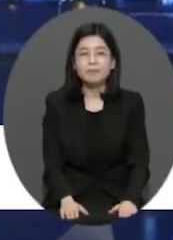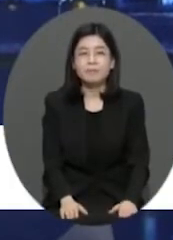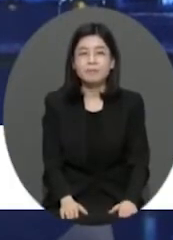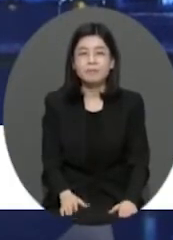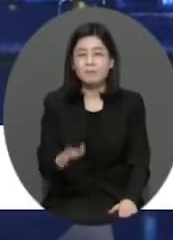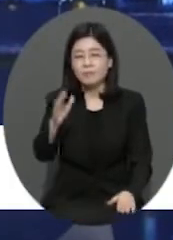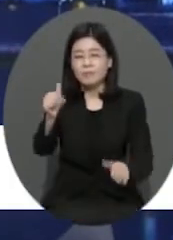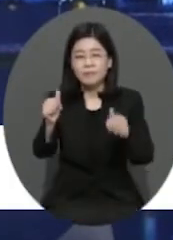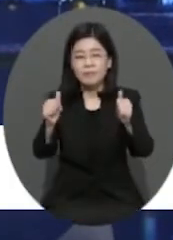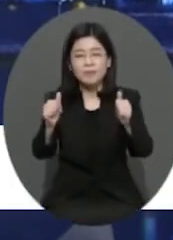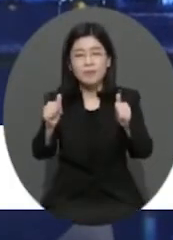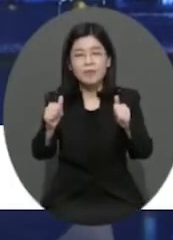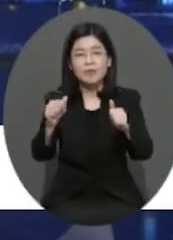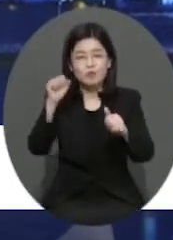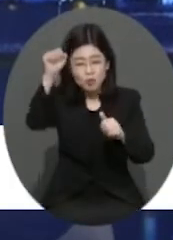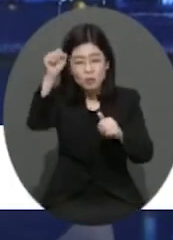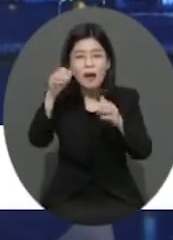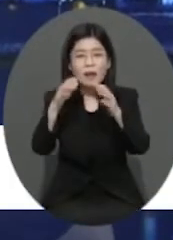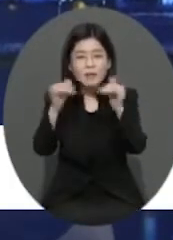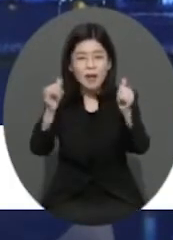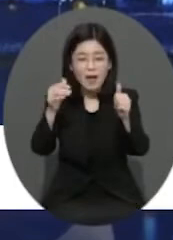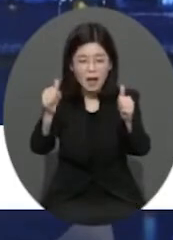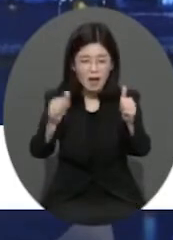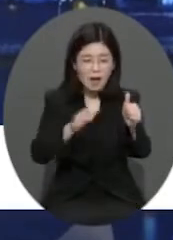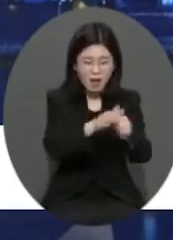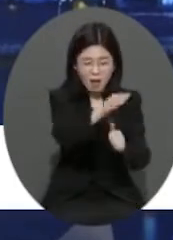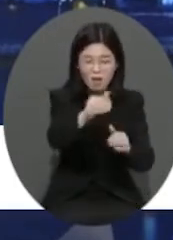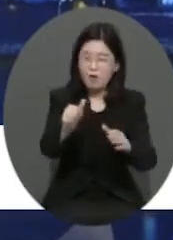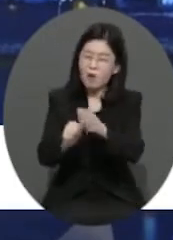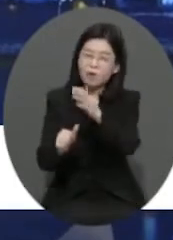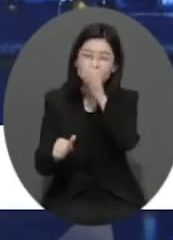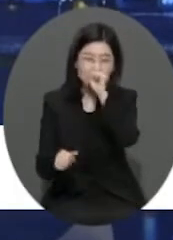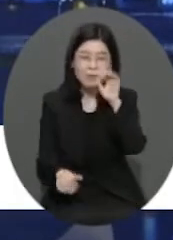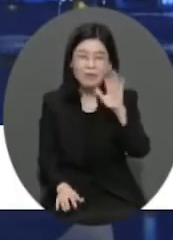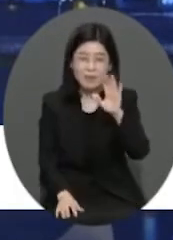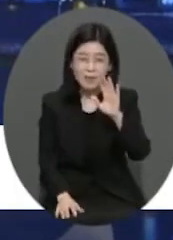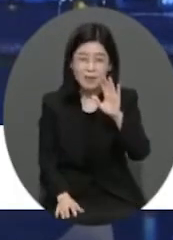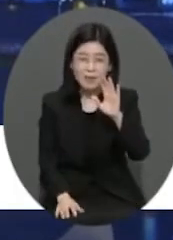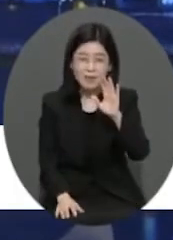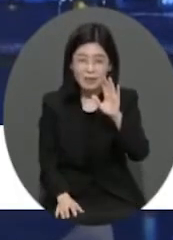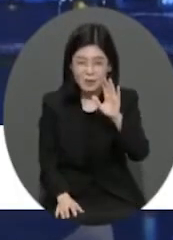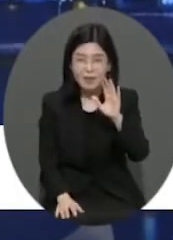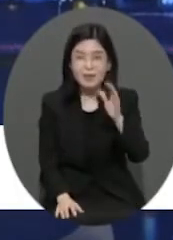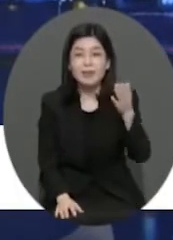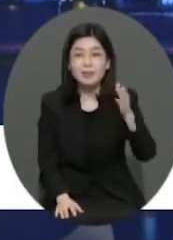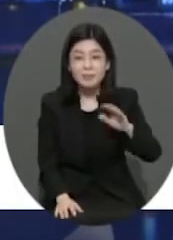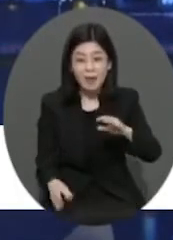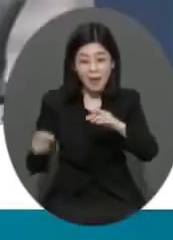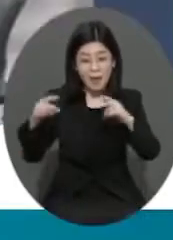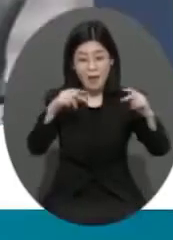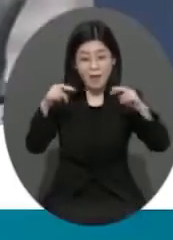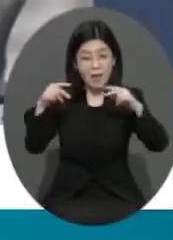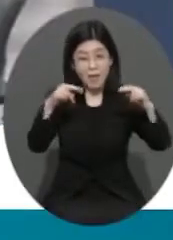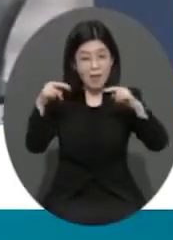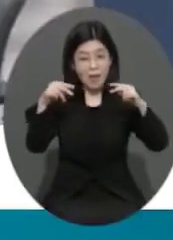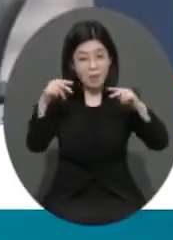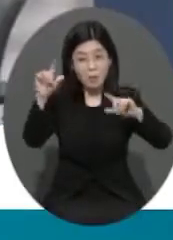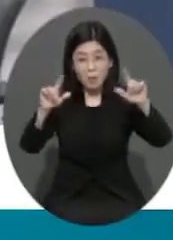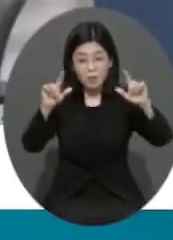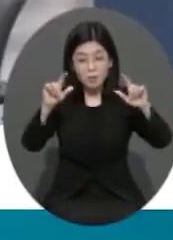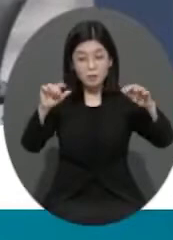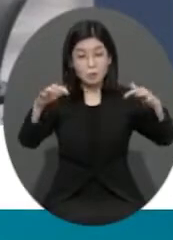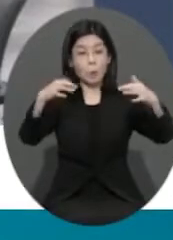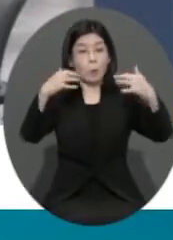양을 해야 되겠죠 다 그런데 2호 보관의 각축전을 벌이는 것 자체는 당 경선 흥행에 는 상당한 도움이